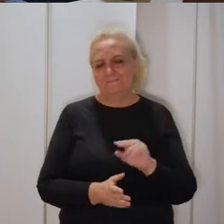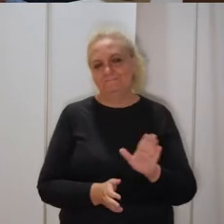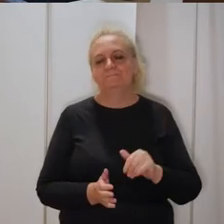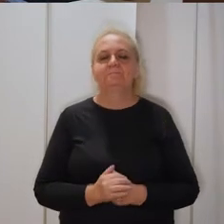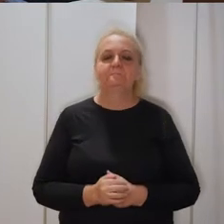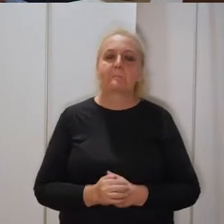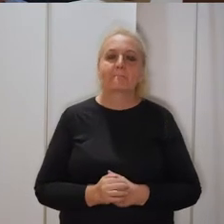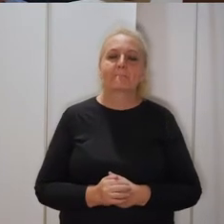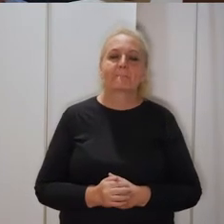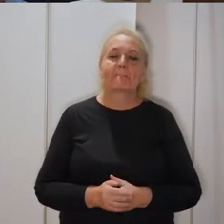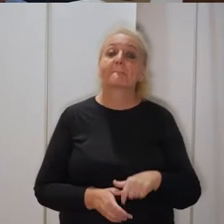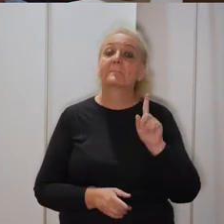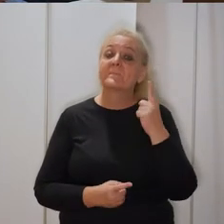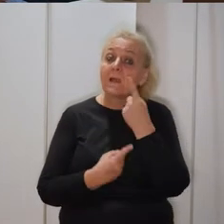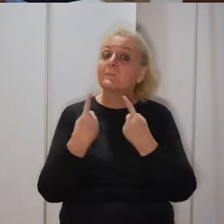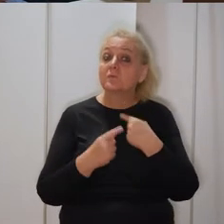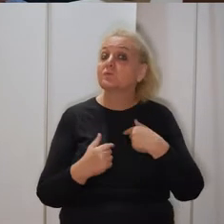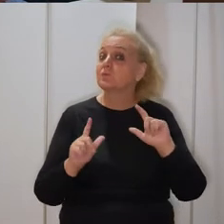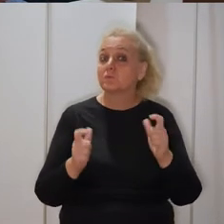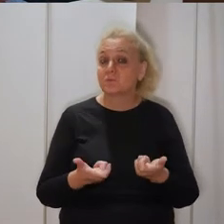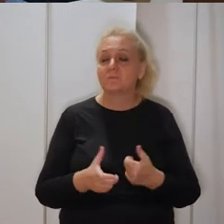Natomiast myślę, że